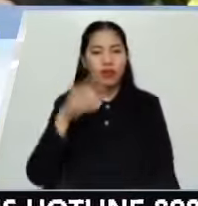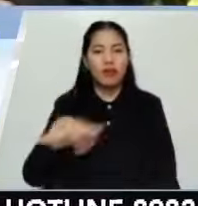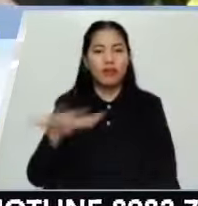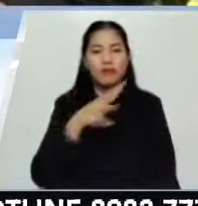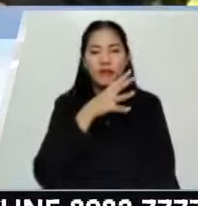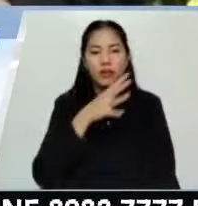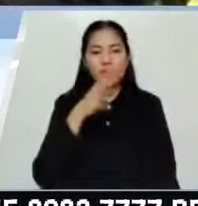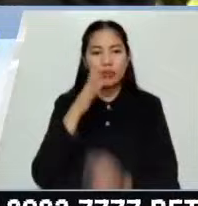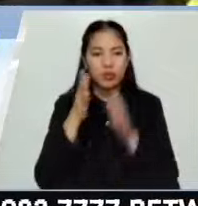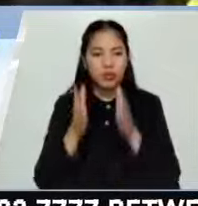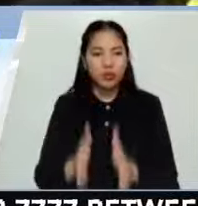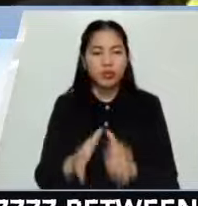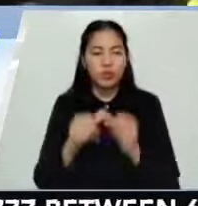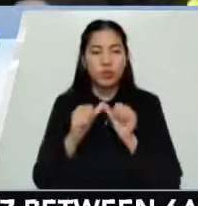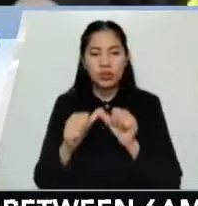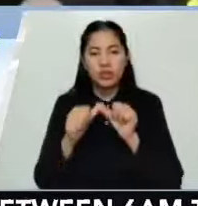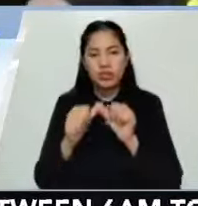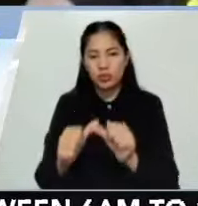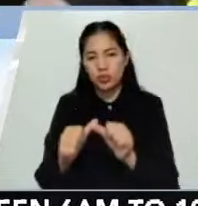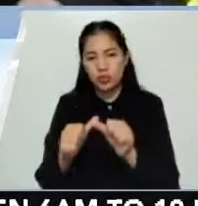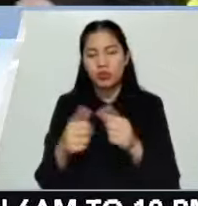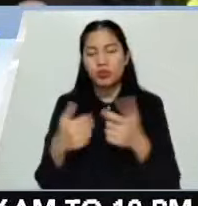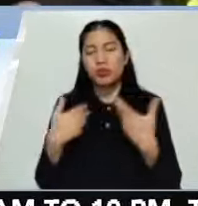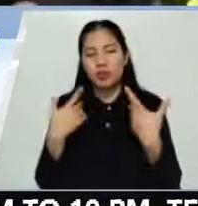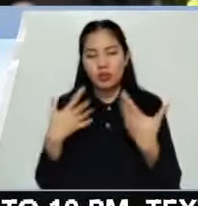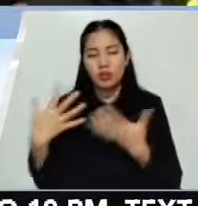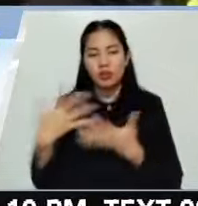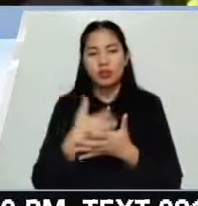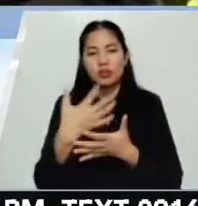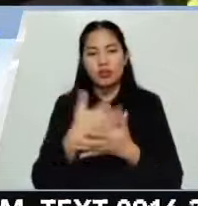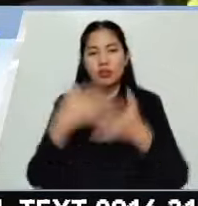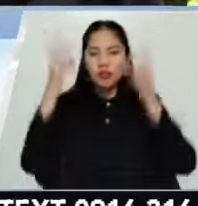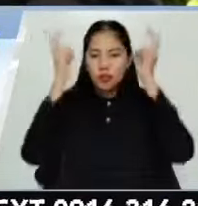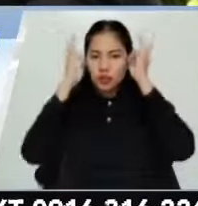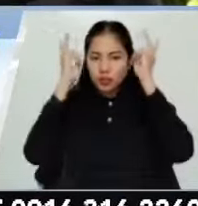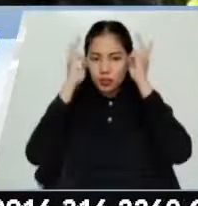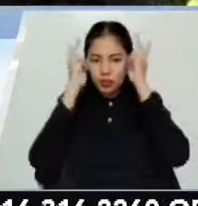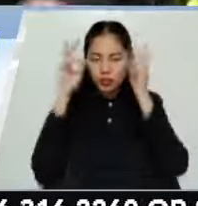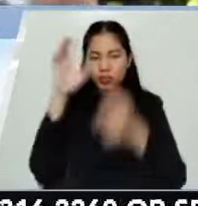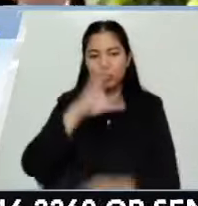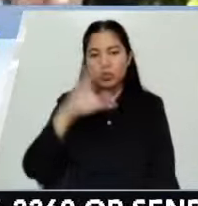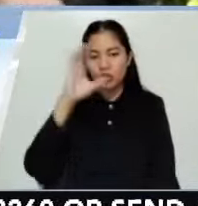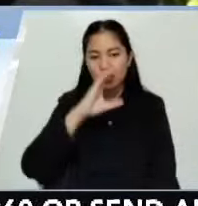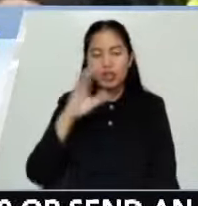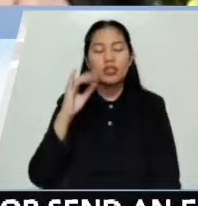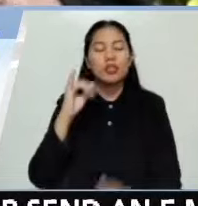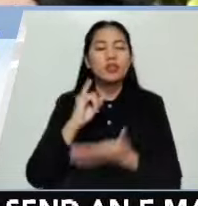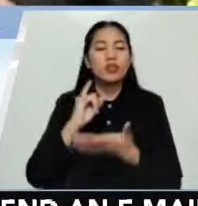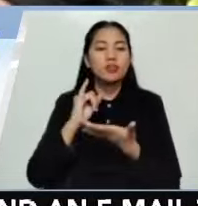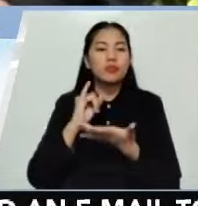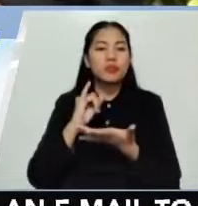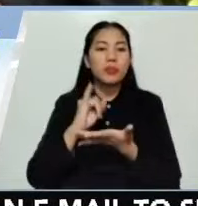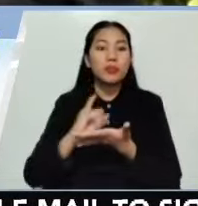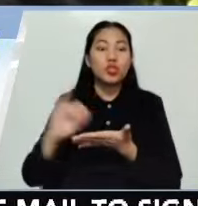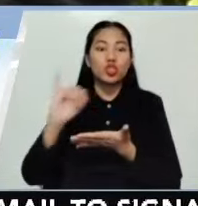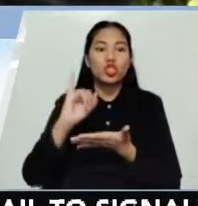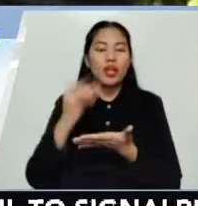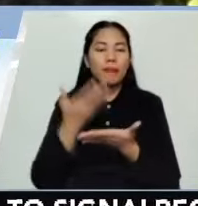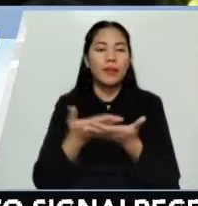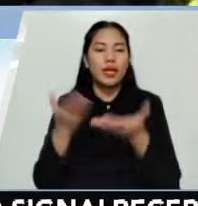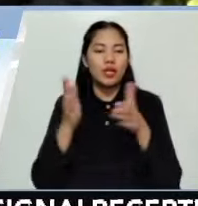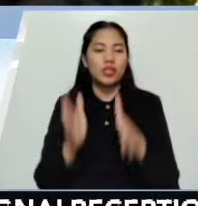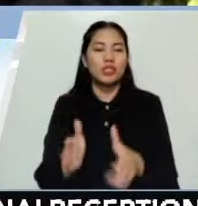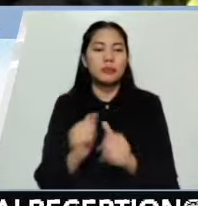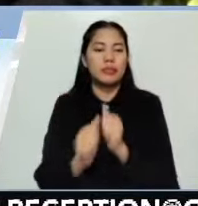sunod-sunod yung ani nila ng kanilang mga gulay sila yung naghahanap ng mga Institutional buyers para mabilis na maibenta yung mga aning